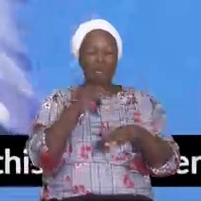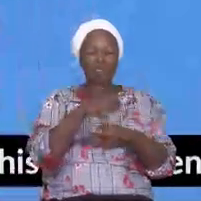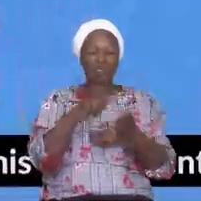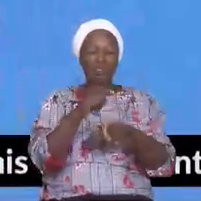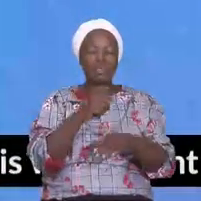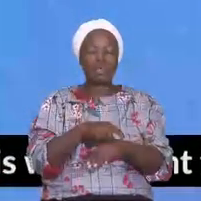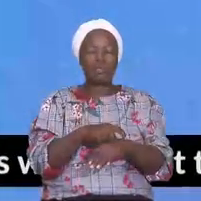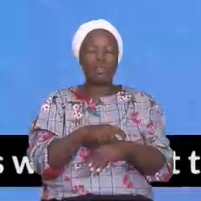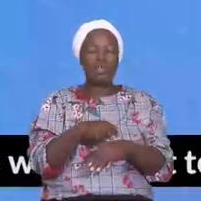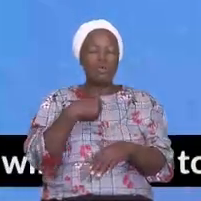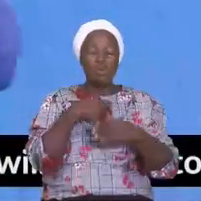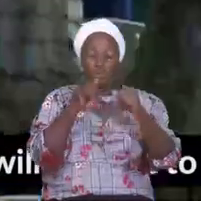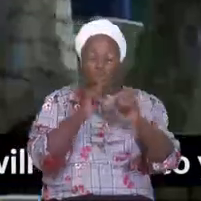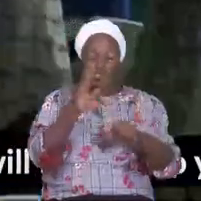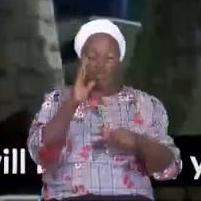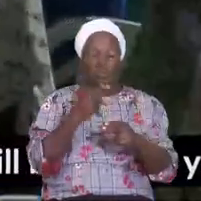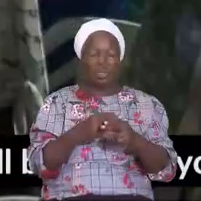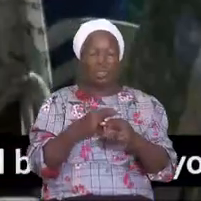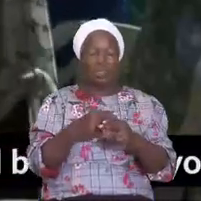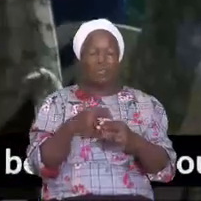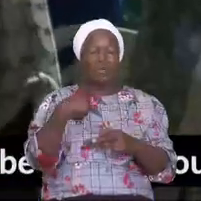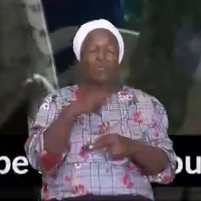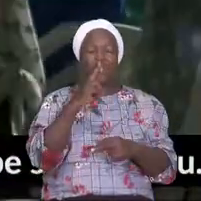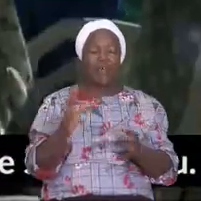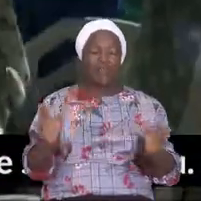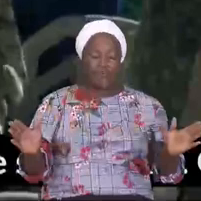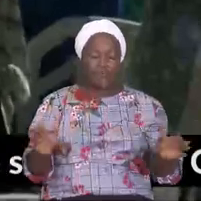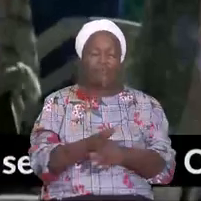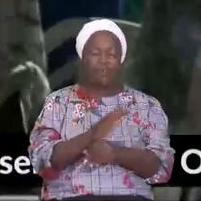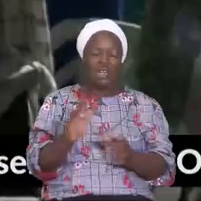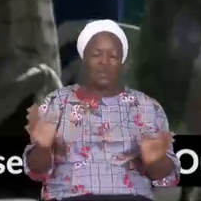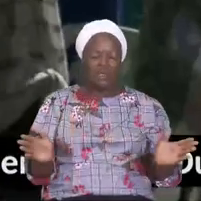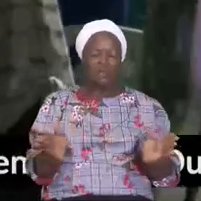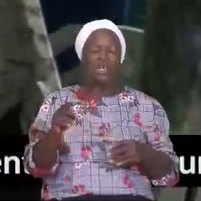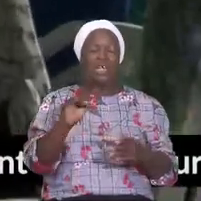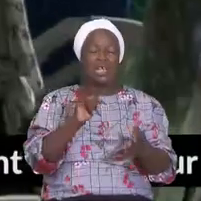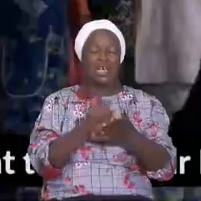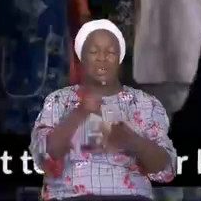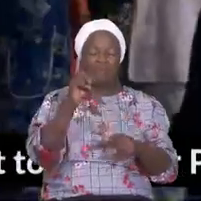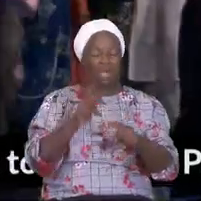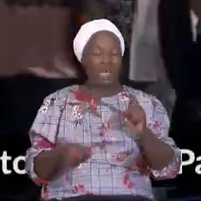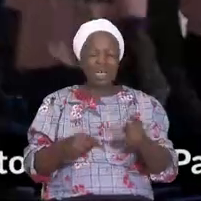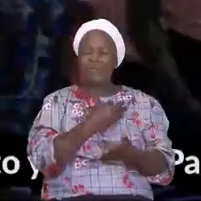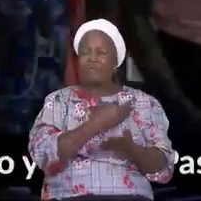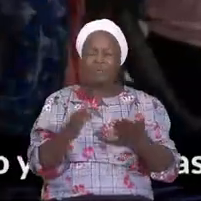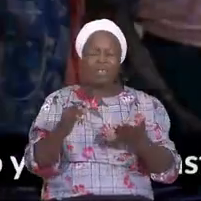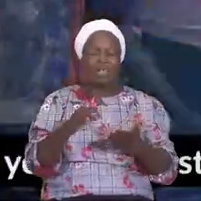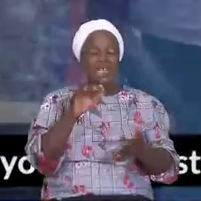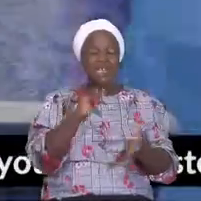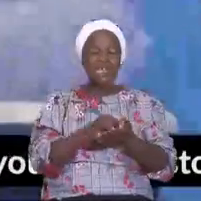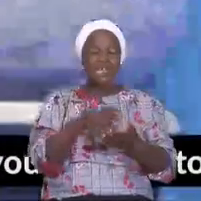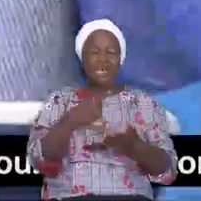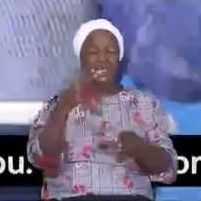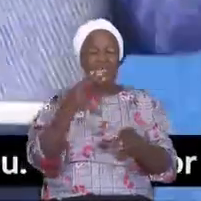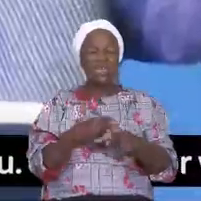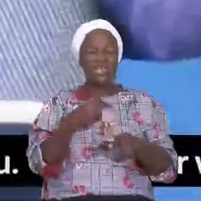La pleine conviction. Père, nous te remercions en ce moment. Nous bénissons ton nom. Nous avons la pleine